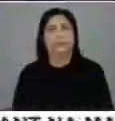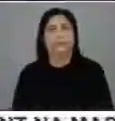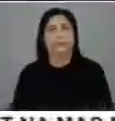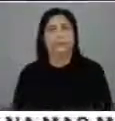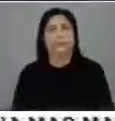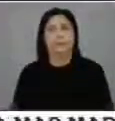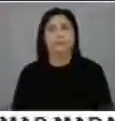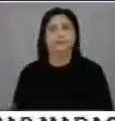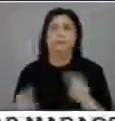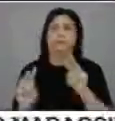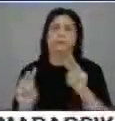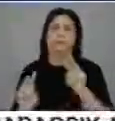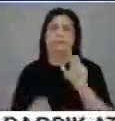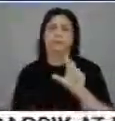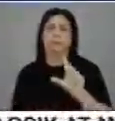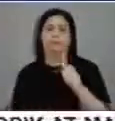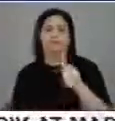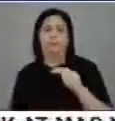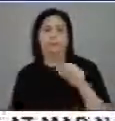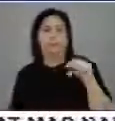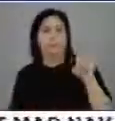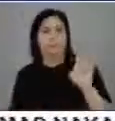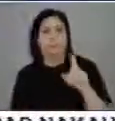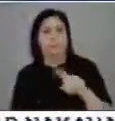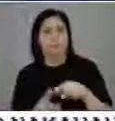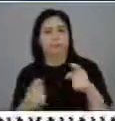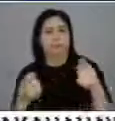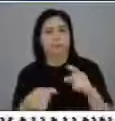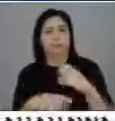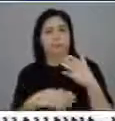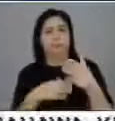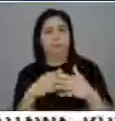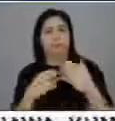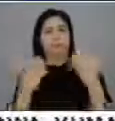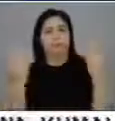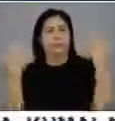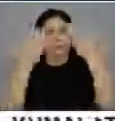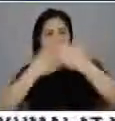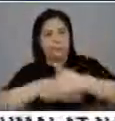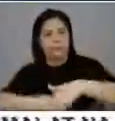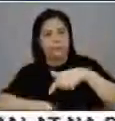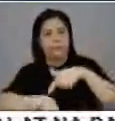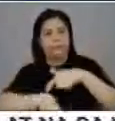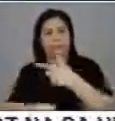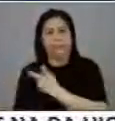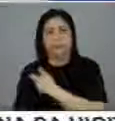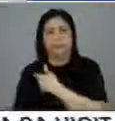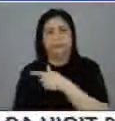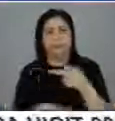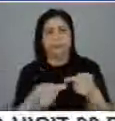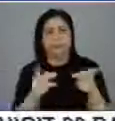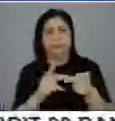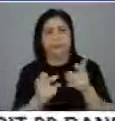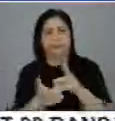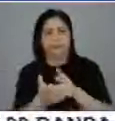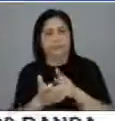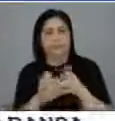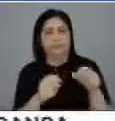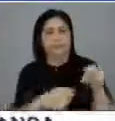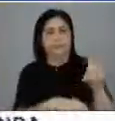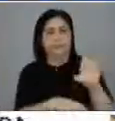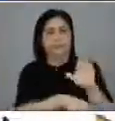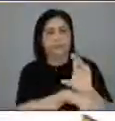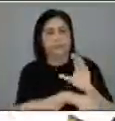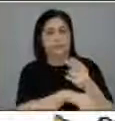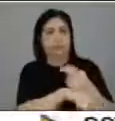bakuna. Naniniwala siya na kahit may mga delay or shortage sa mga bakuna, ay kakayanin ng lungsod na makapag-adjust at kalaunan ay mamit pa rin ang